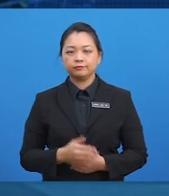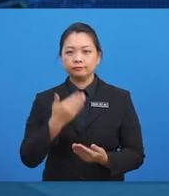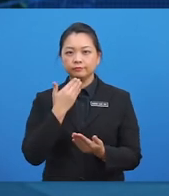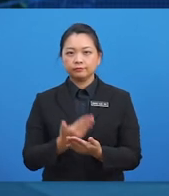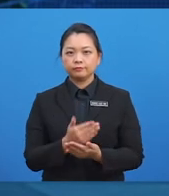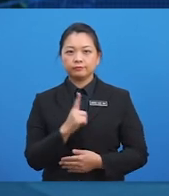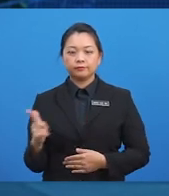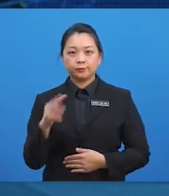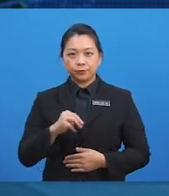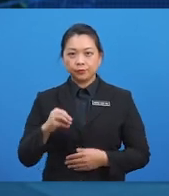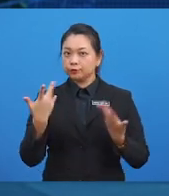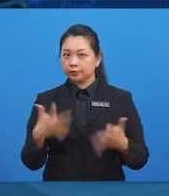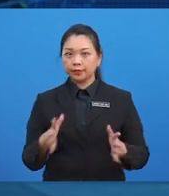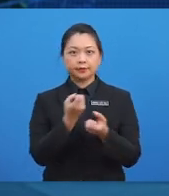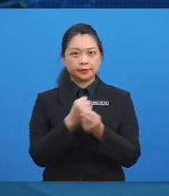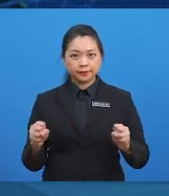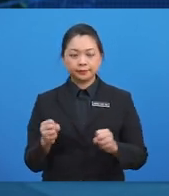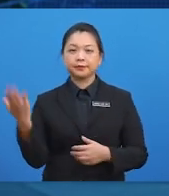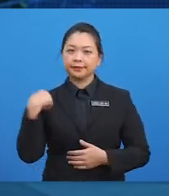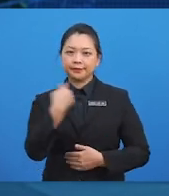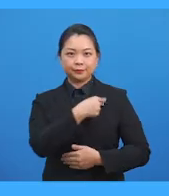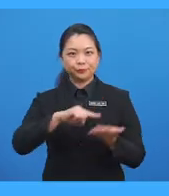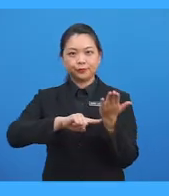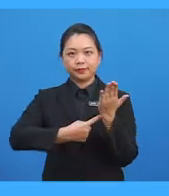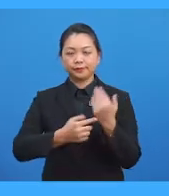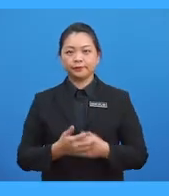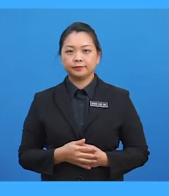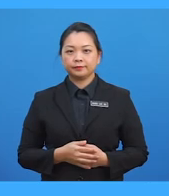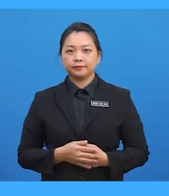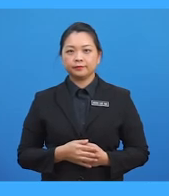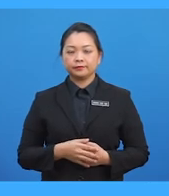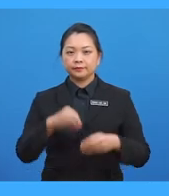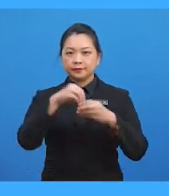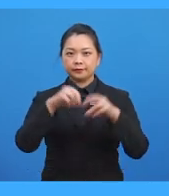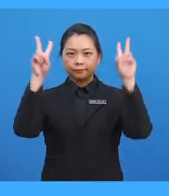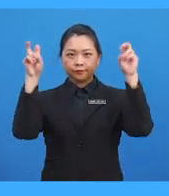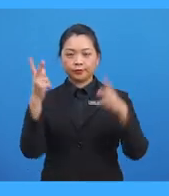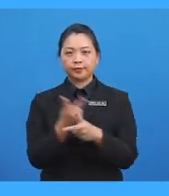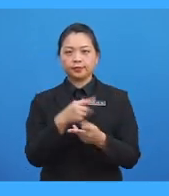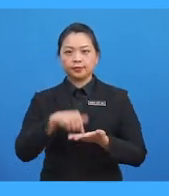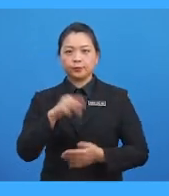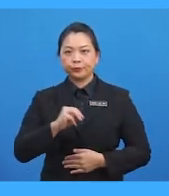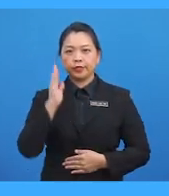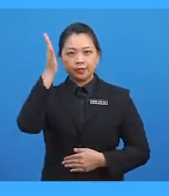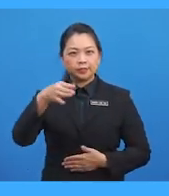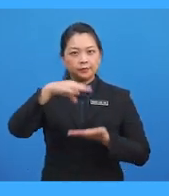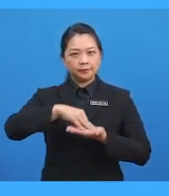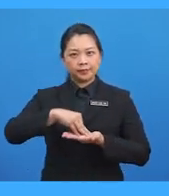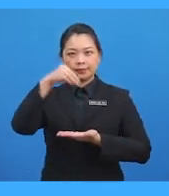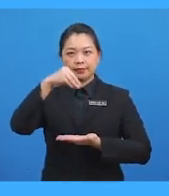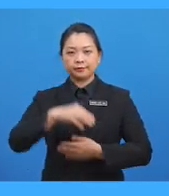Baiklah, murid-murid dah bersedia? Mari kita mulakan. Dalam tajuk kali ini, murid-murid akan belajar